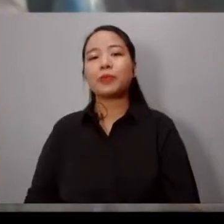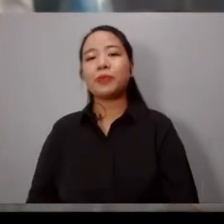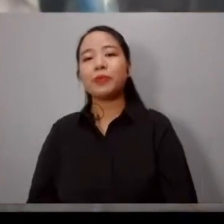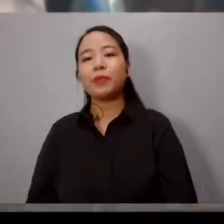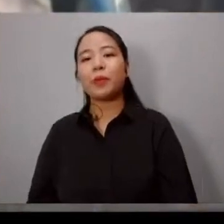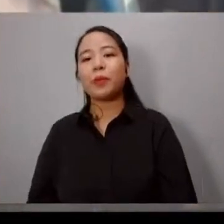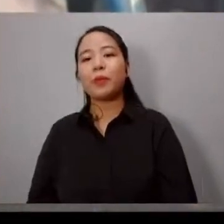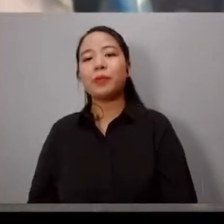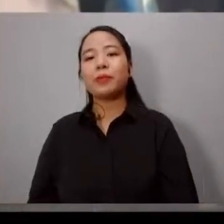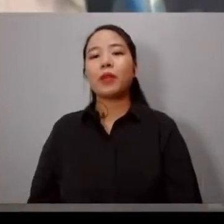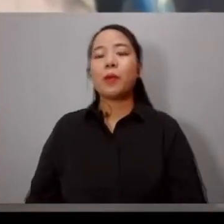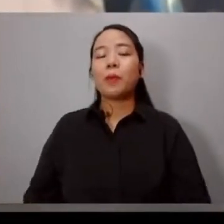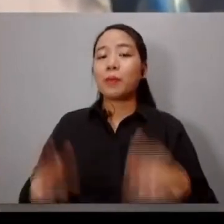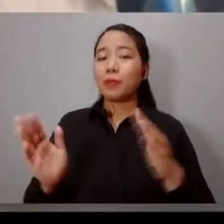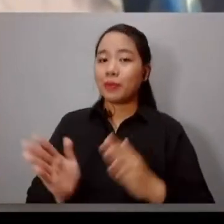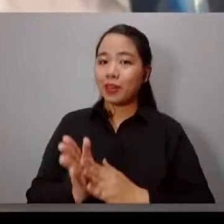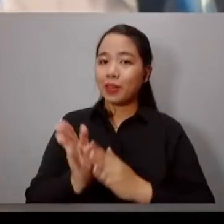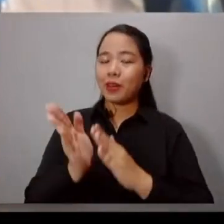Diyos,